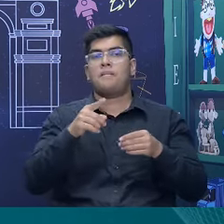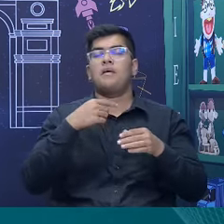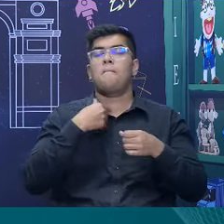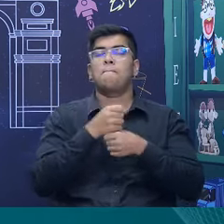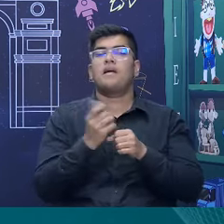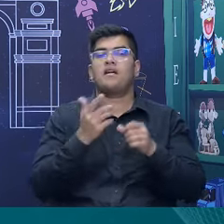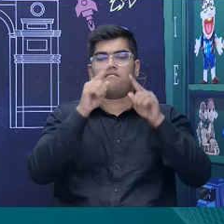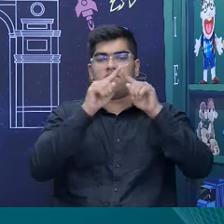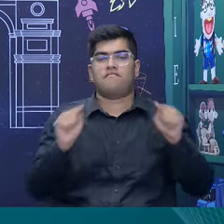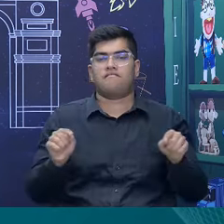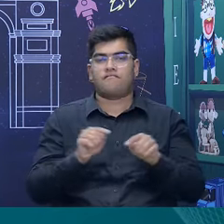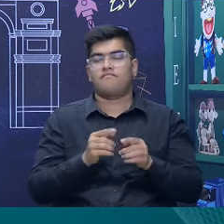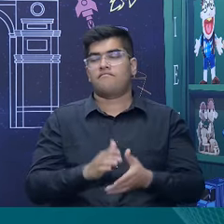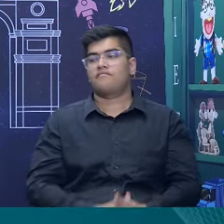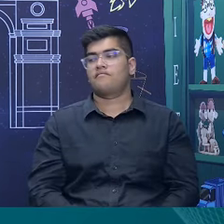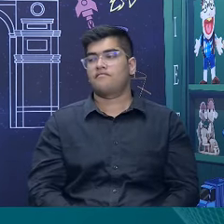करना